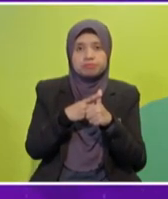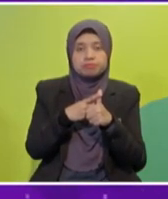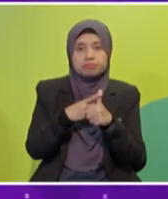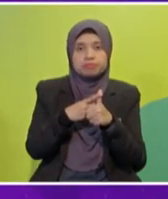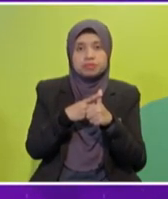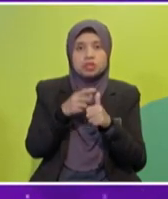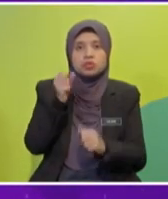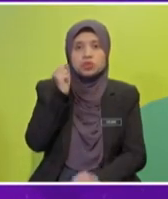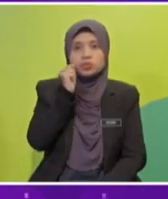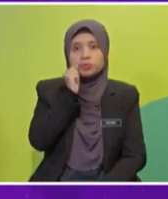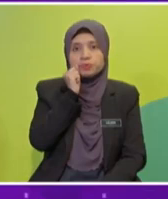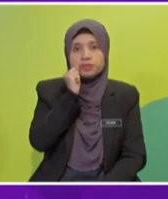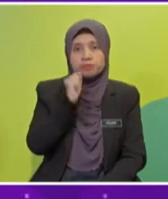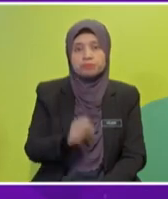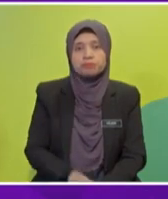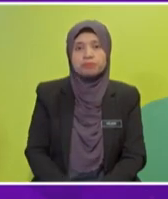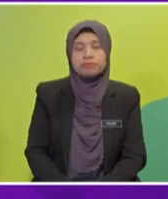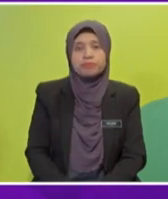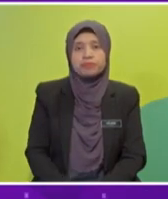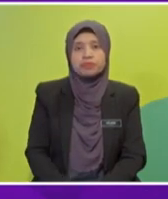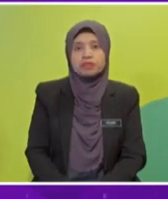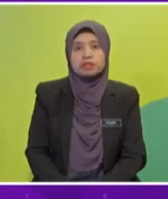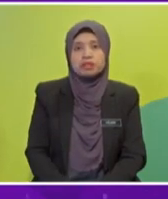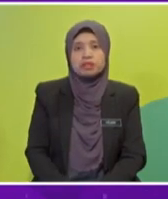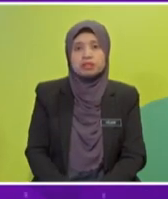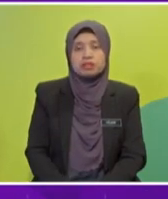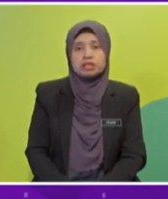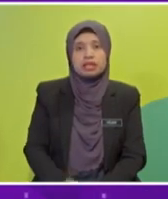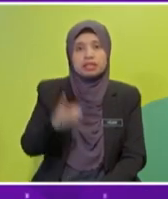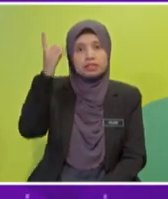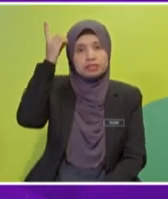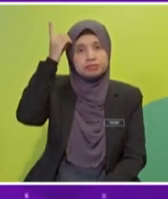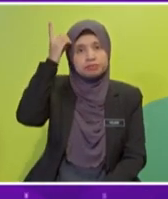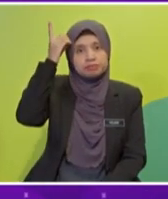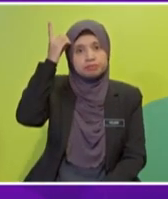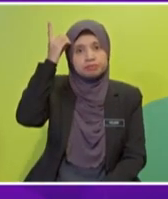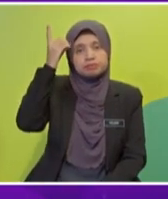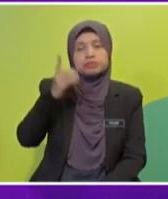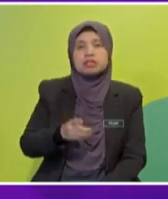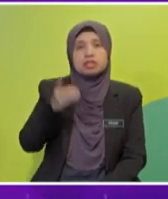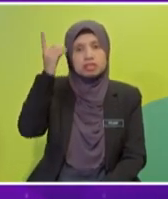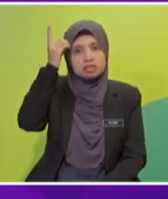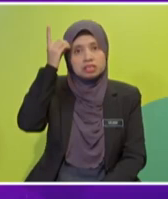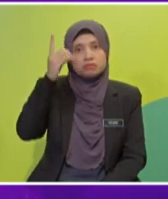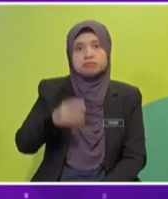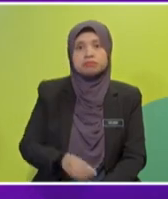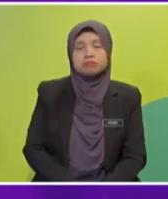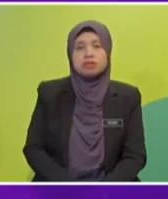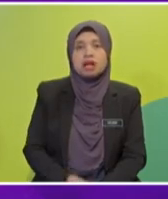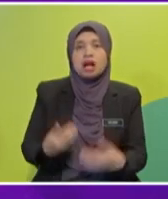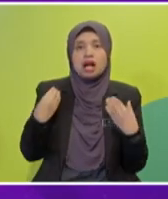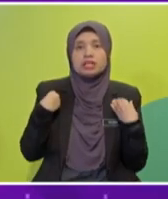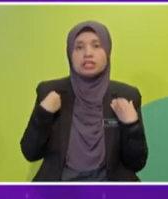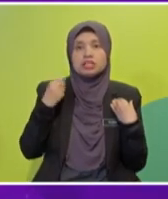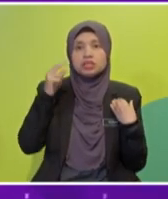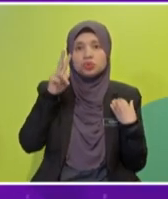Sufi, Sufi lagi. Kita bagi Dani ya, Sufi sekejap. Okey, Dani. Silakan Dani. Dia ada dua kategori